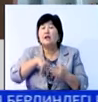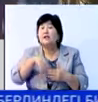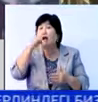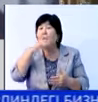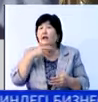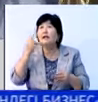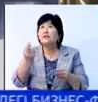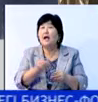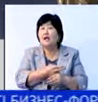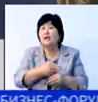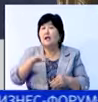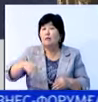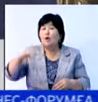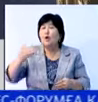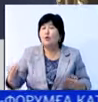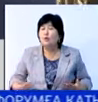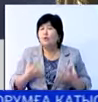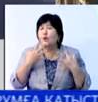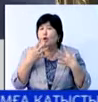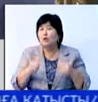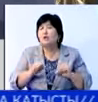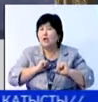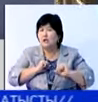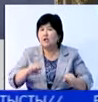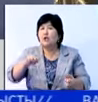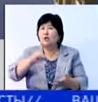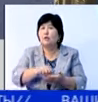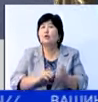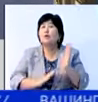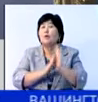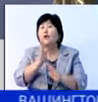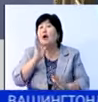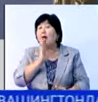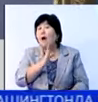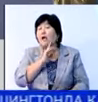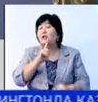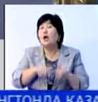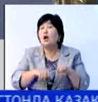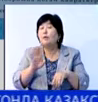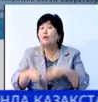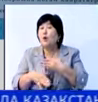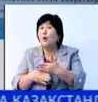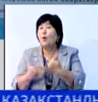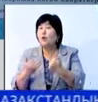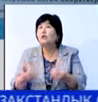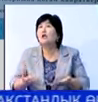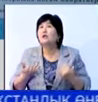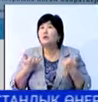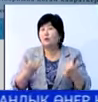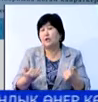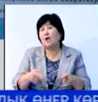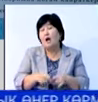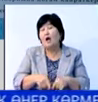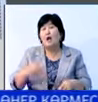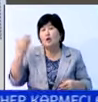әкесінен айрылған перзент өмірге құштар, ерік жігері мықты болып өсті. Анасына, бауырларына қолғабыс жасап, қолдау көрсететін.